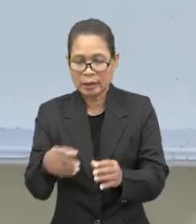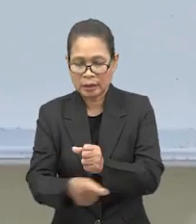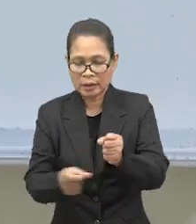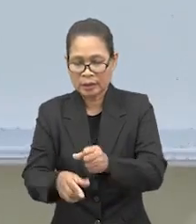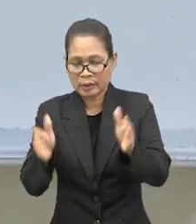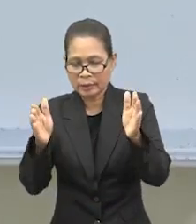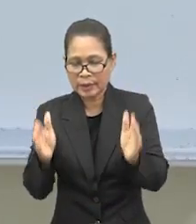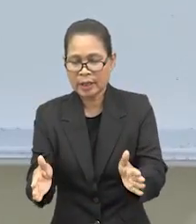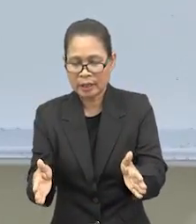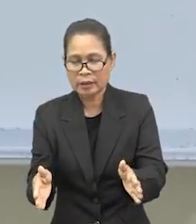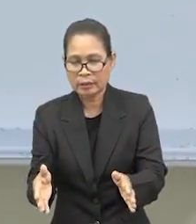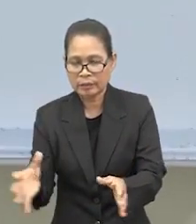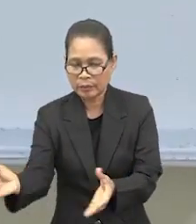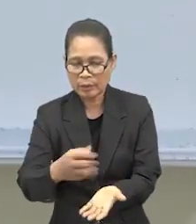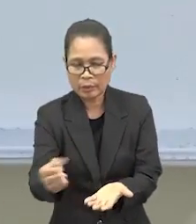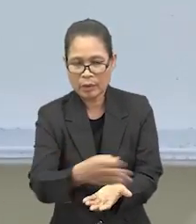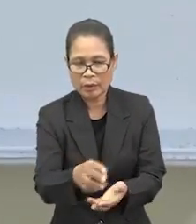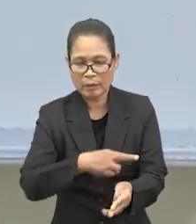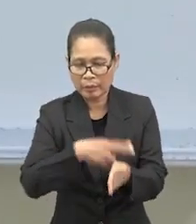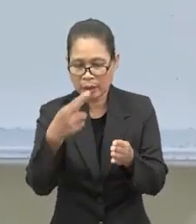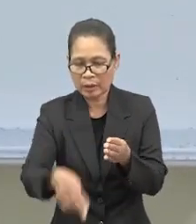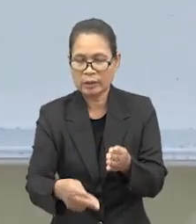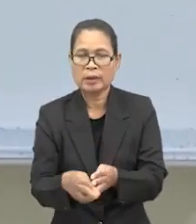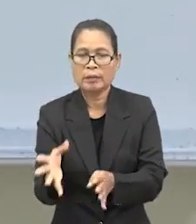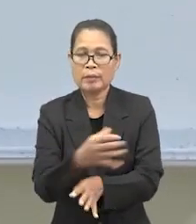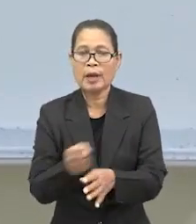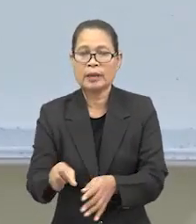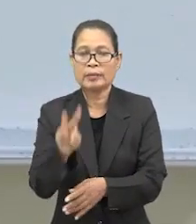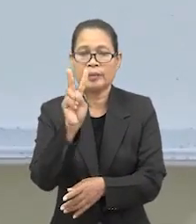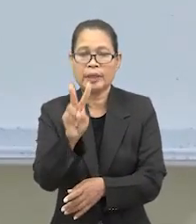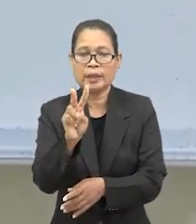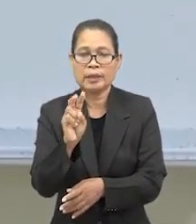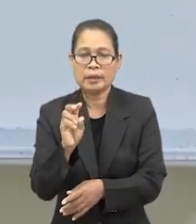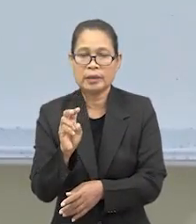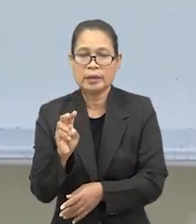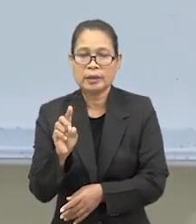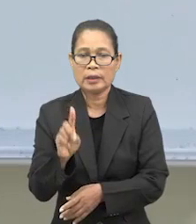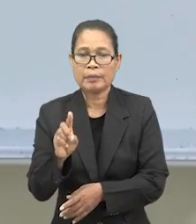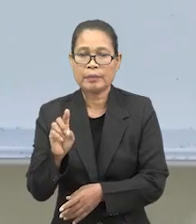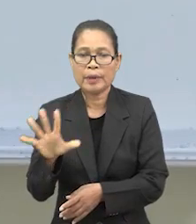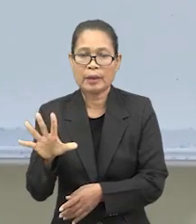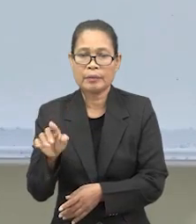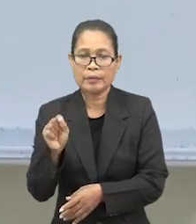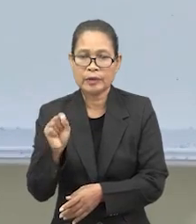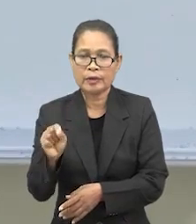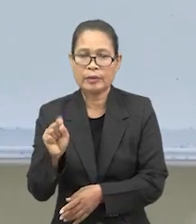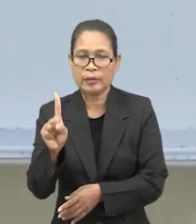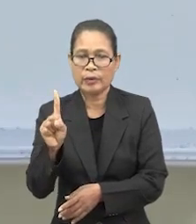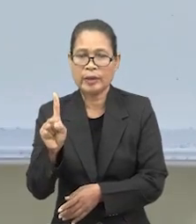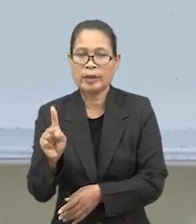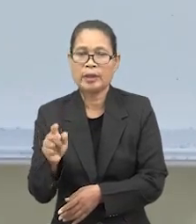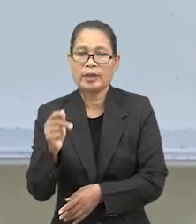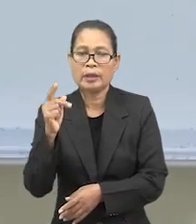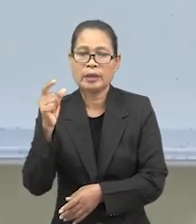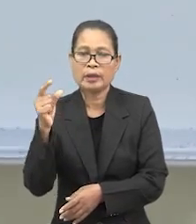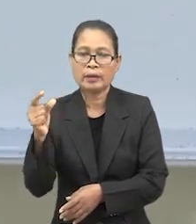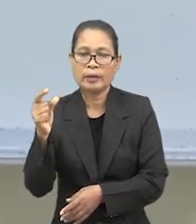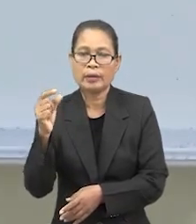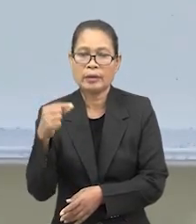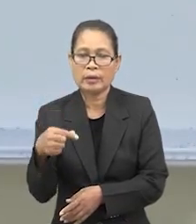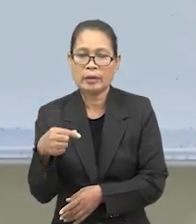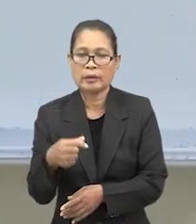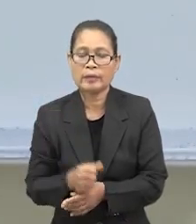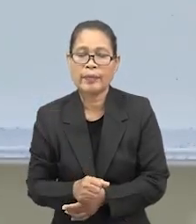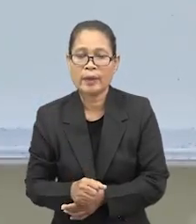Cà sẽ có một nế. Bỏ mô phô cà rốt. Bán bì rối đọc pram chọc